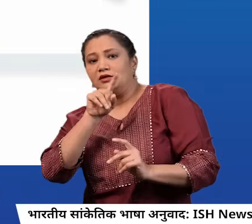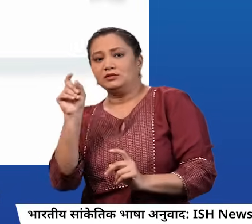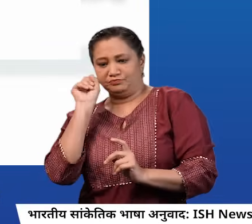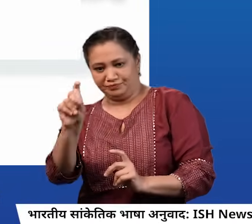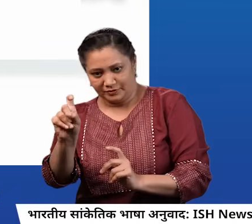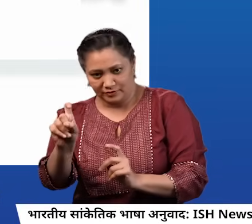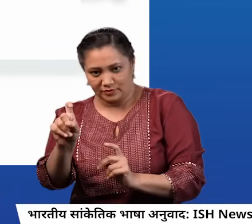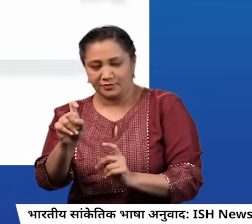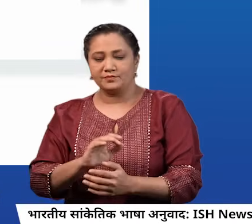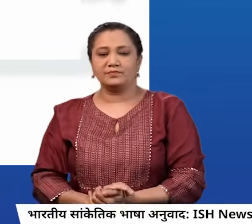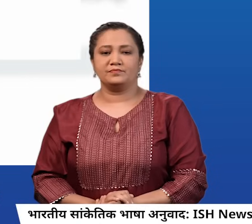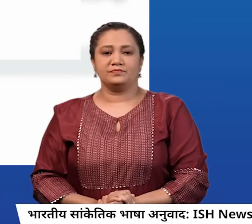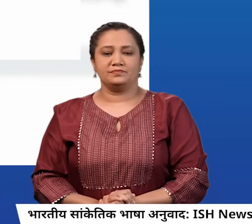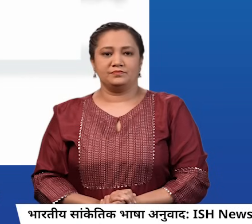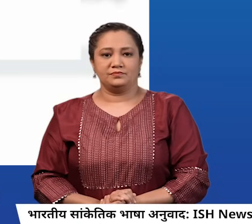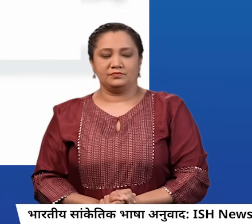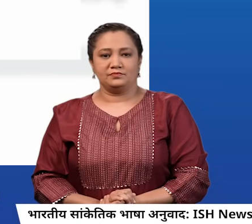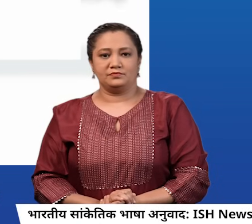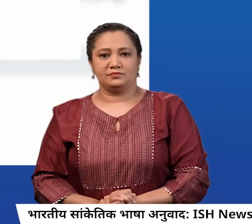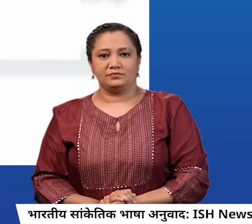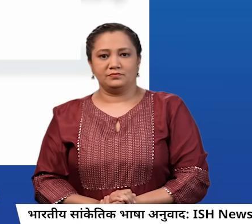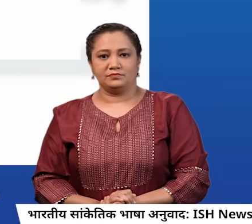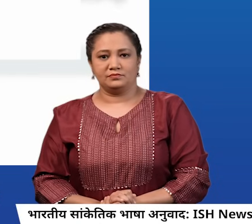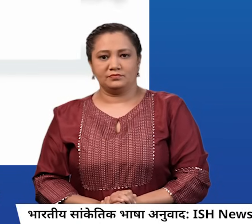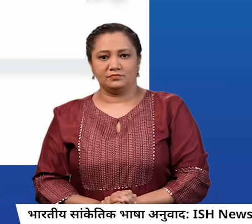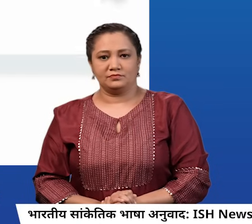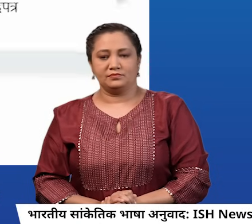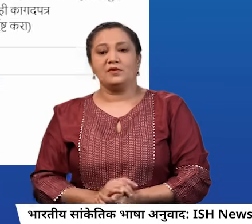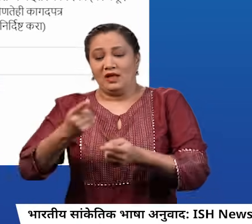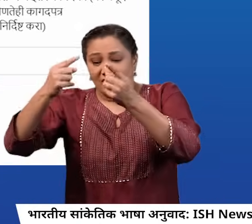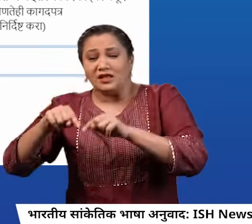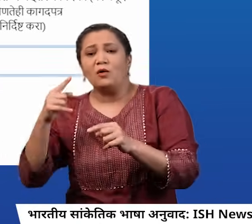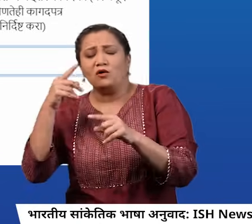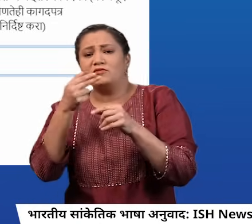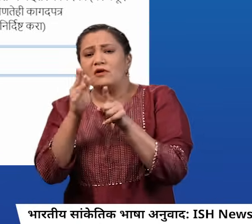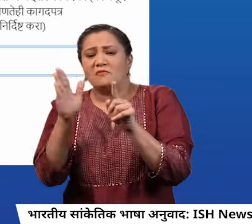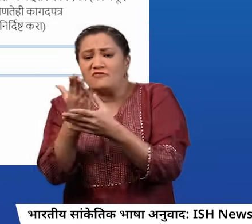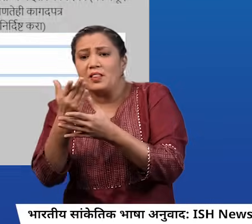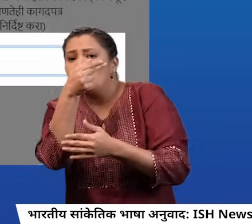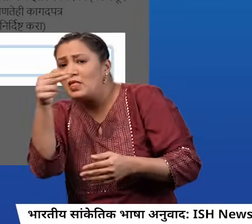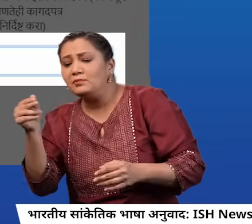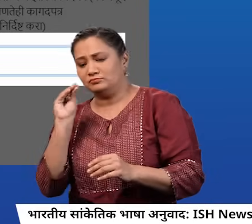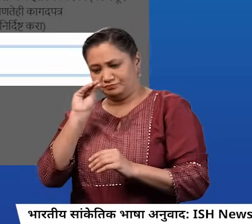जन्मत आर्खेचा पुरावया दाखल अन्य इतर कागत पत्र हा परियाई चिन्हांकित करून, हा दस्तायवाज